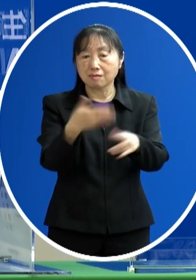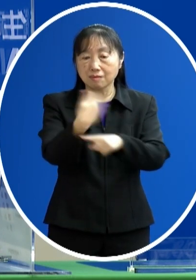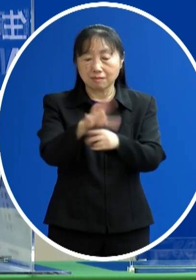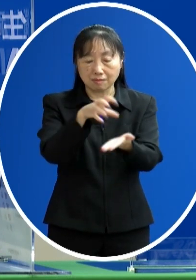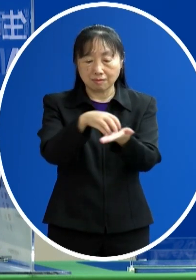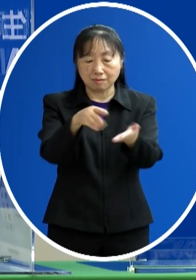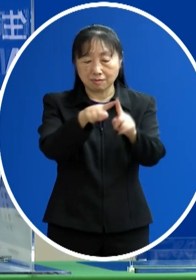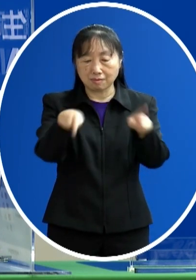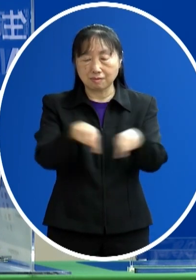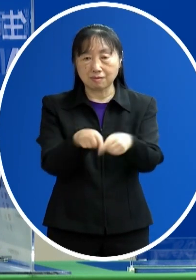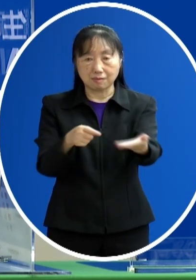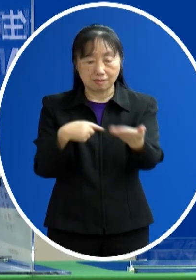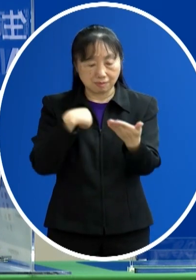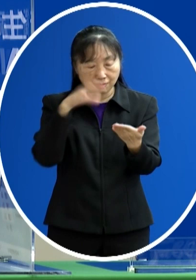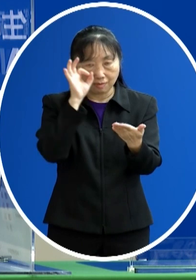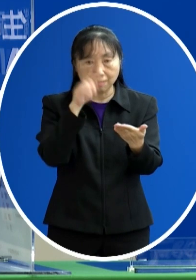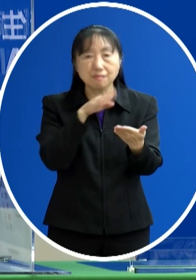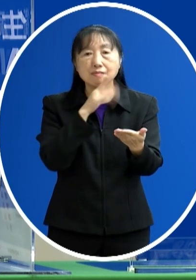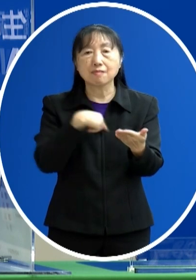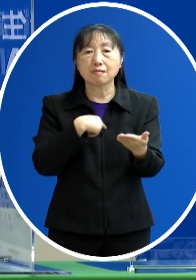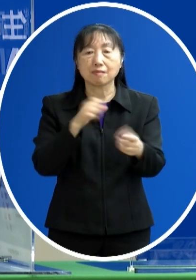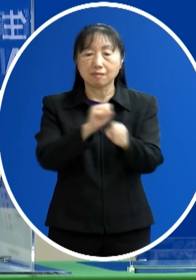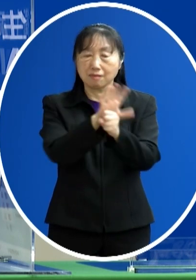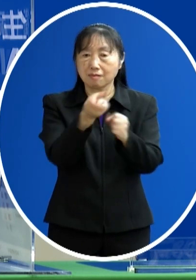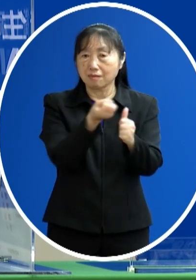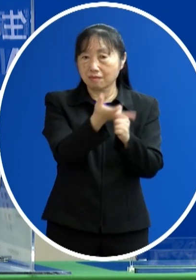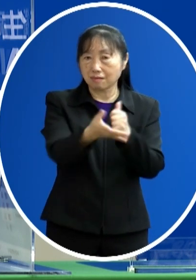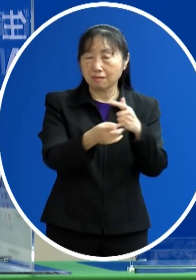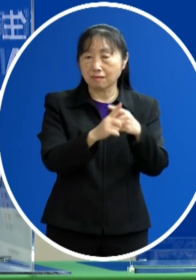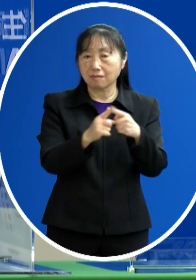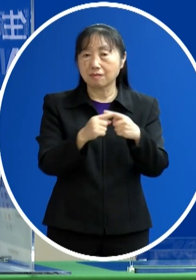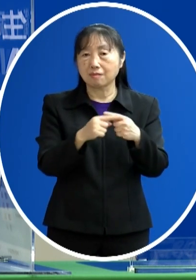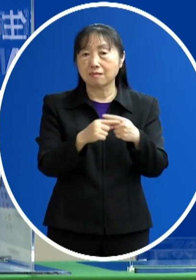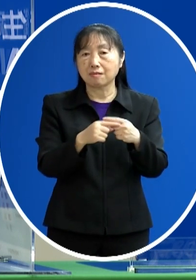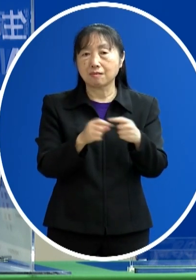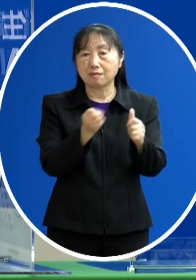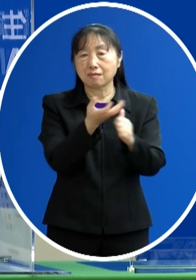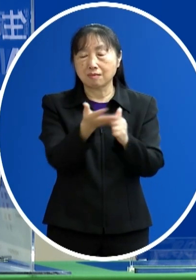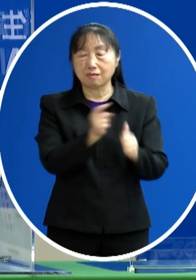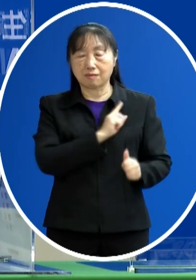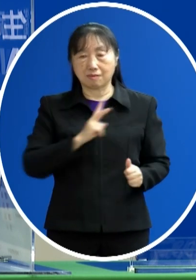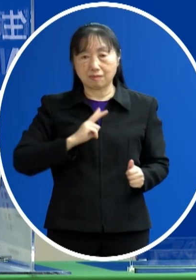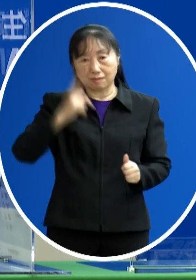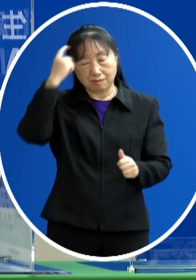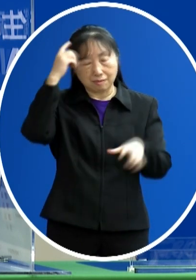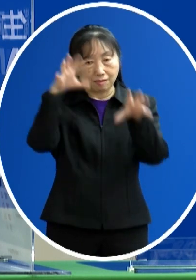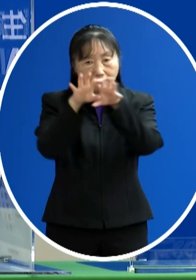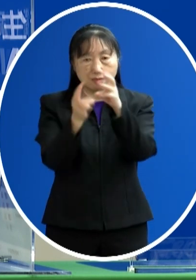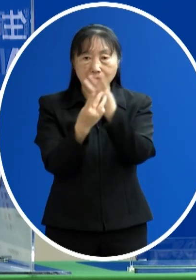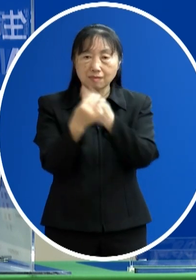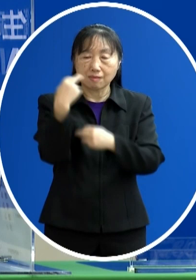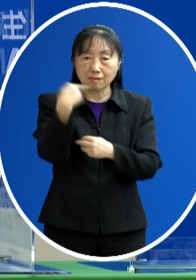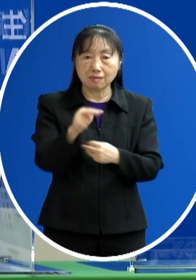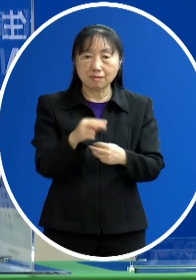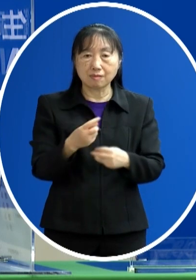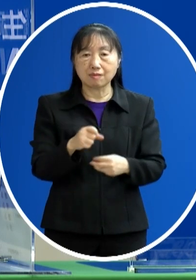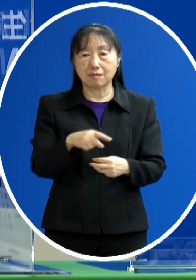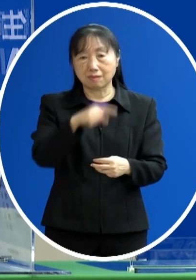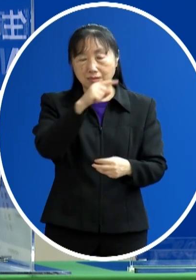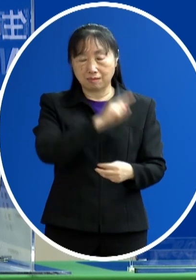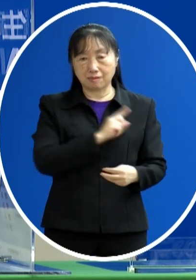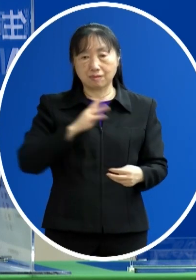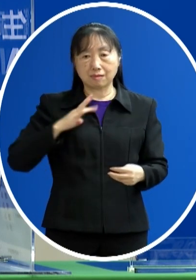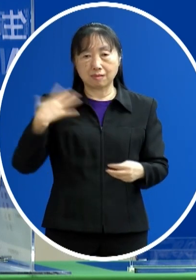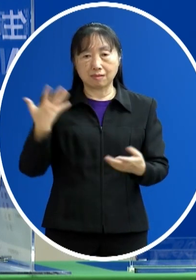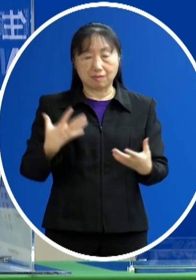哈，是有这个新冠感染合并急性脑炎哈，以及多重器官衰竭哈。那但是因为他还没有